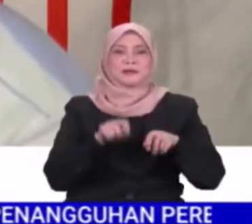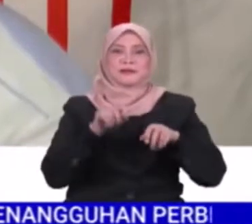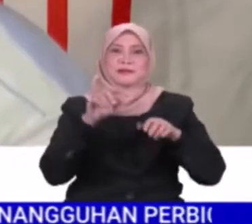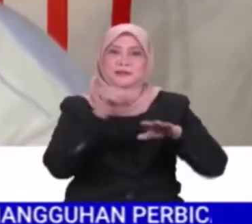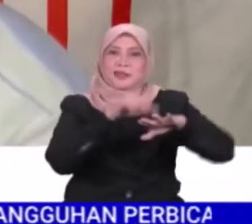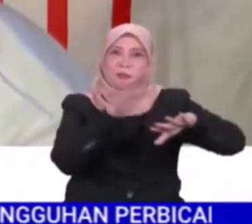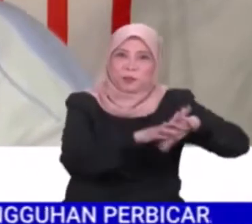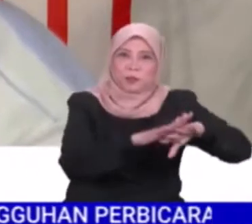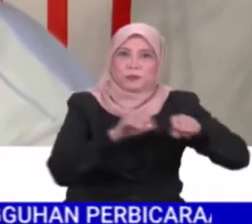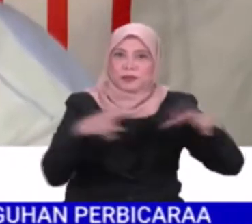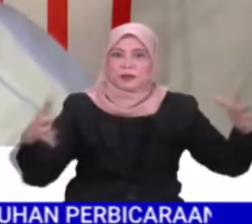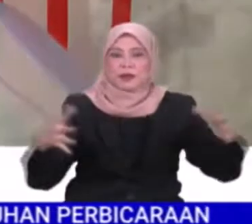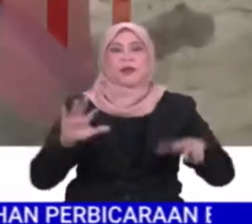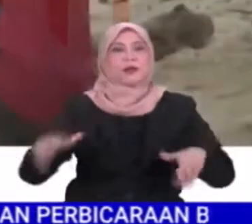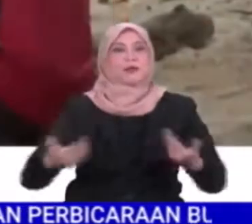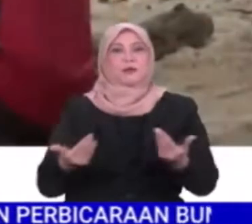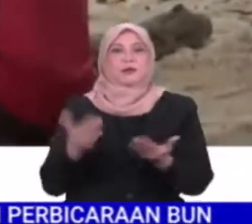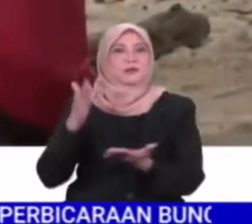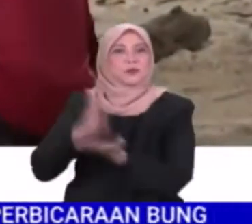nyamuk Aedes dan musnahkan.